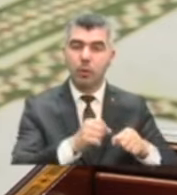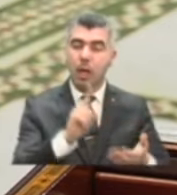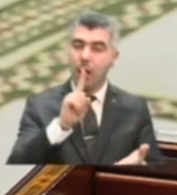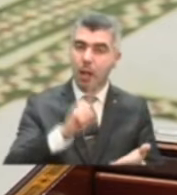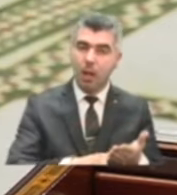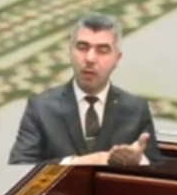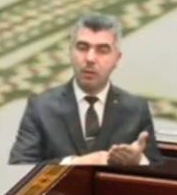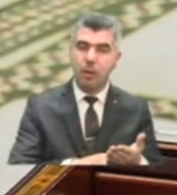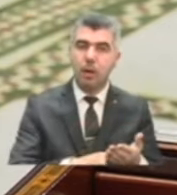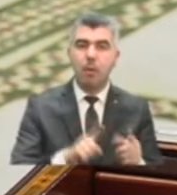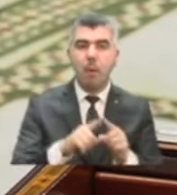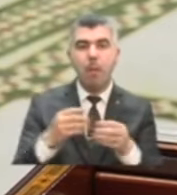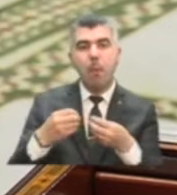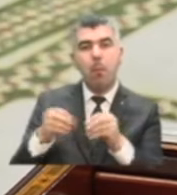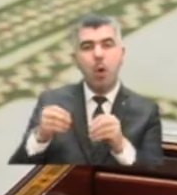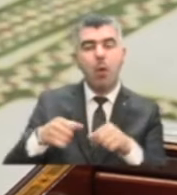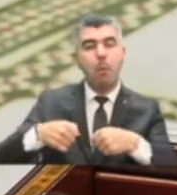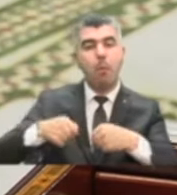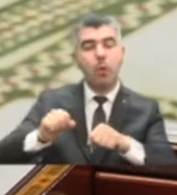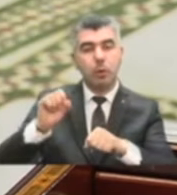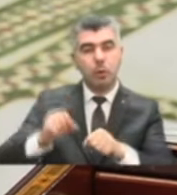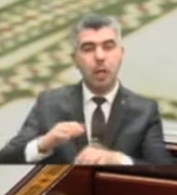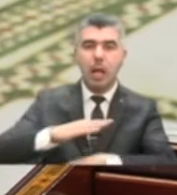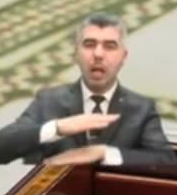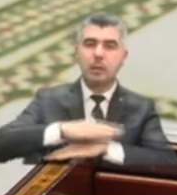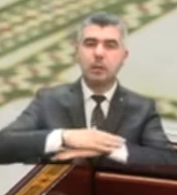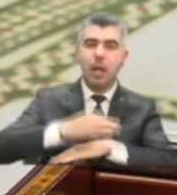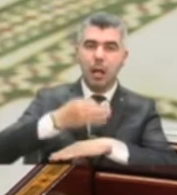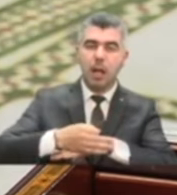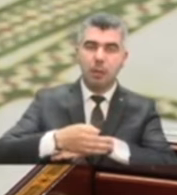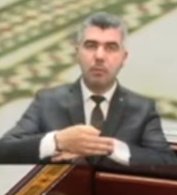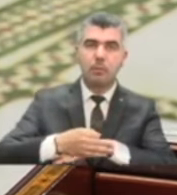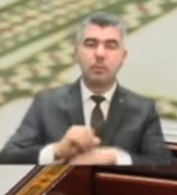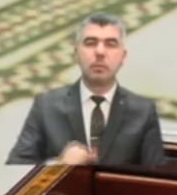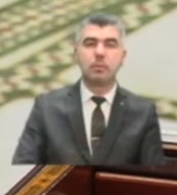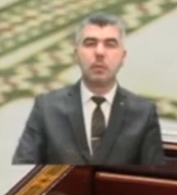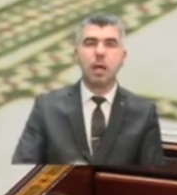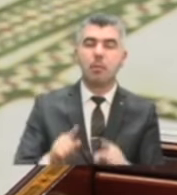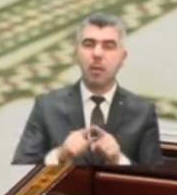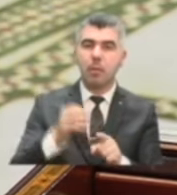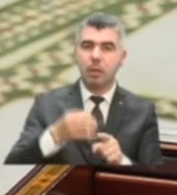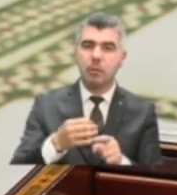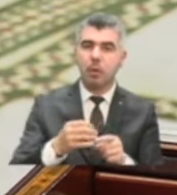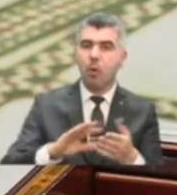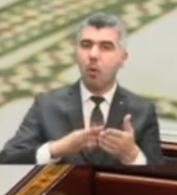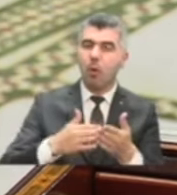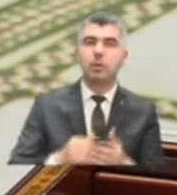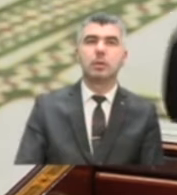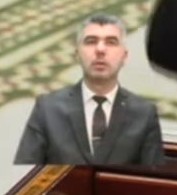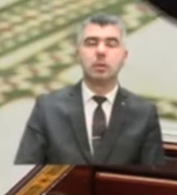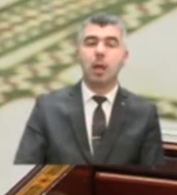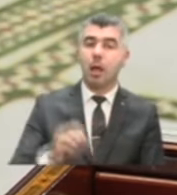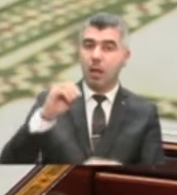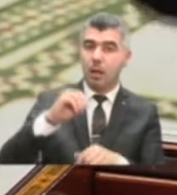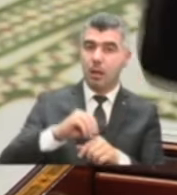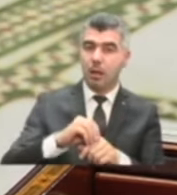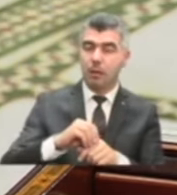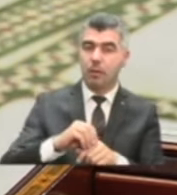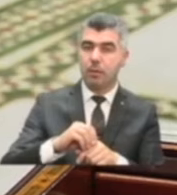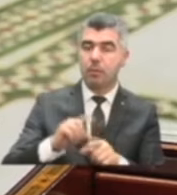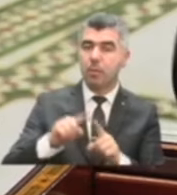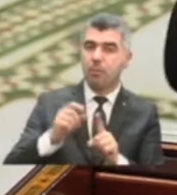المراقبة على موزعي وبائعي الدراجات باش يحترموا المعايير التقنية. وبالطبع من جهة أخرى،